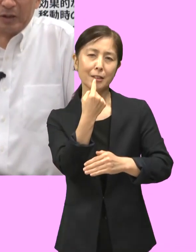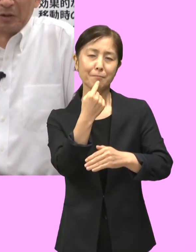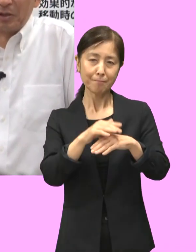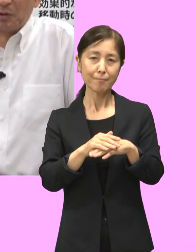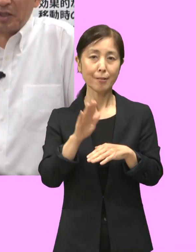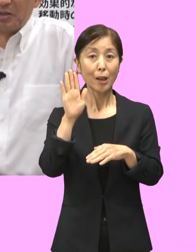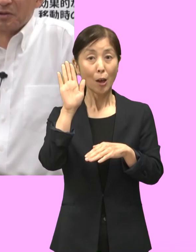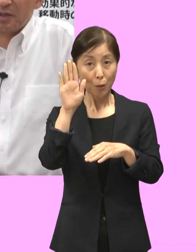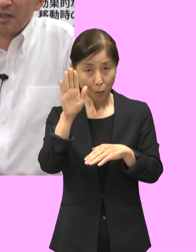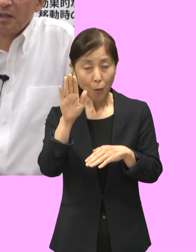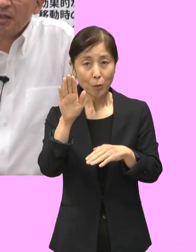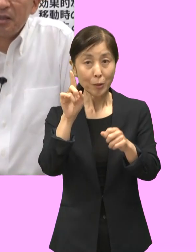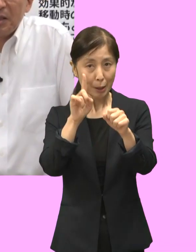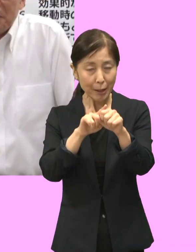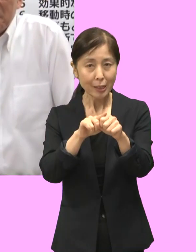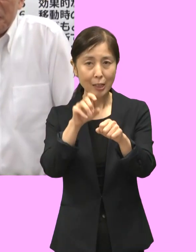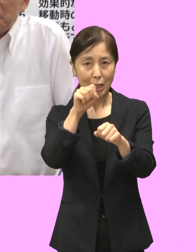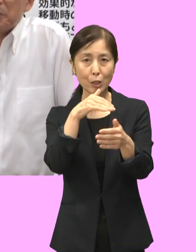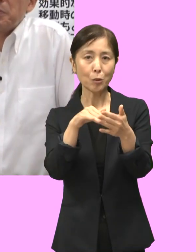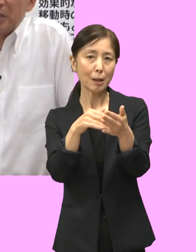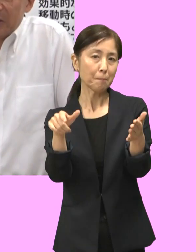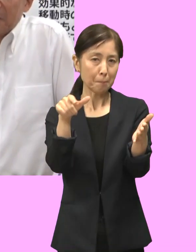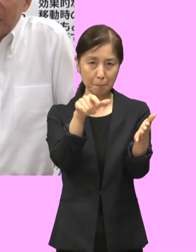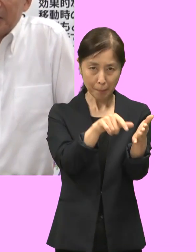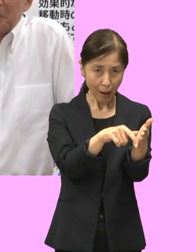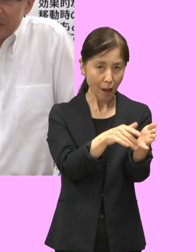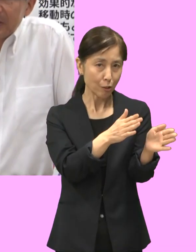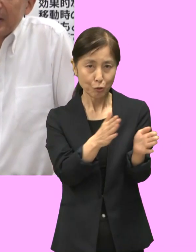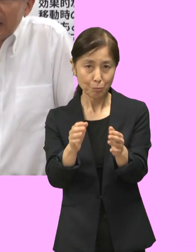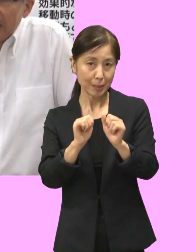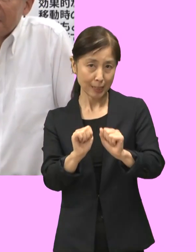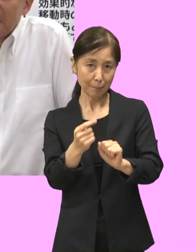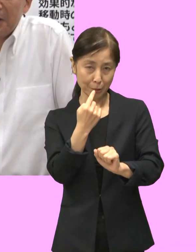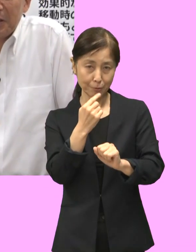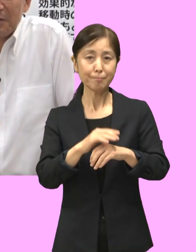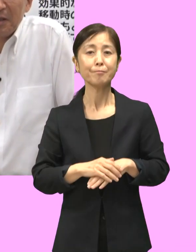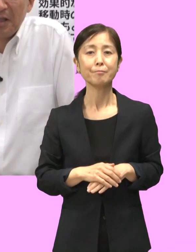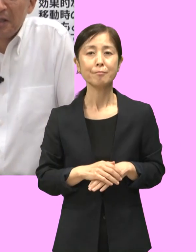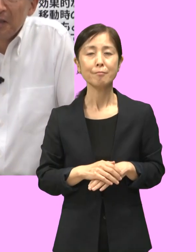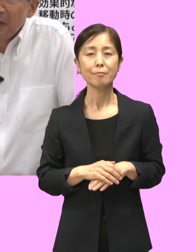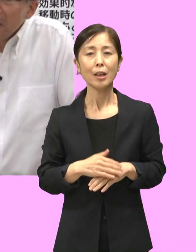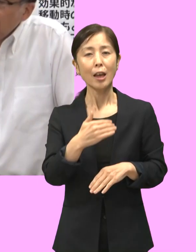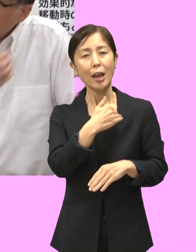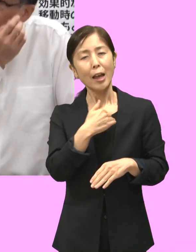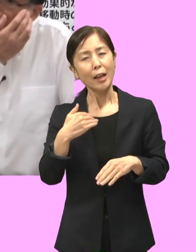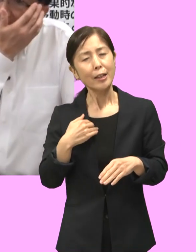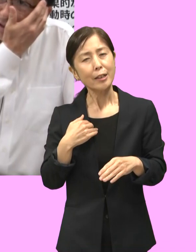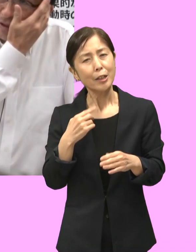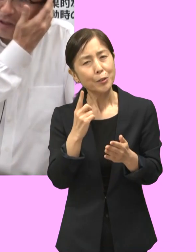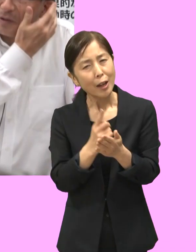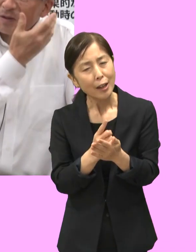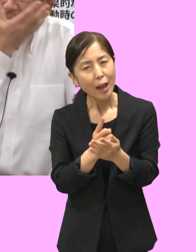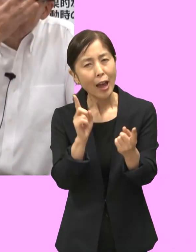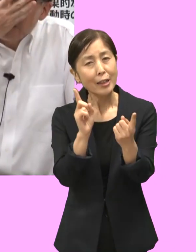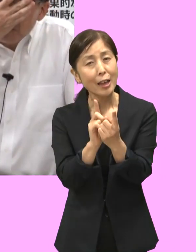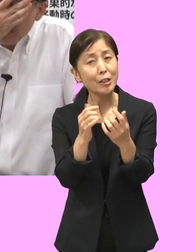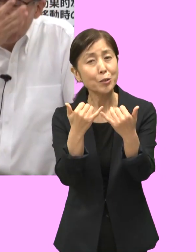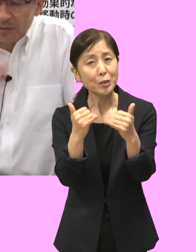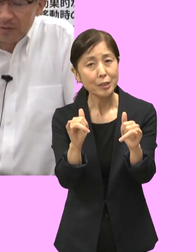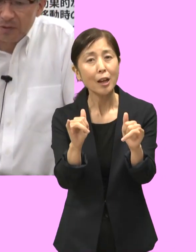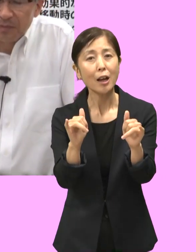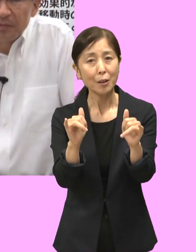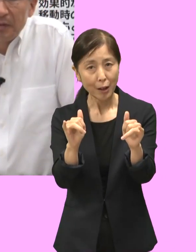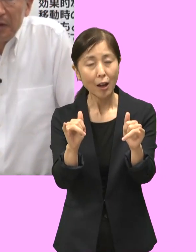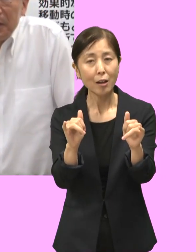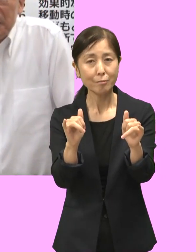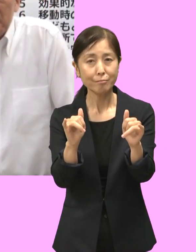後こうやって予算を計上して準備を進めていきたいと考えています。はい、できるだけ対象になられた方はですね、